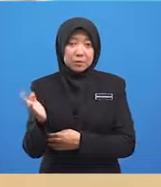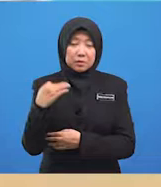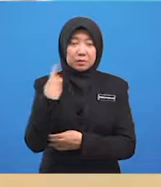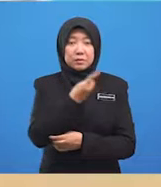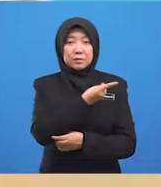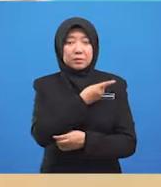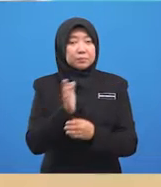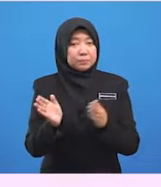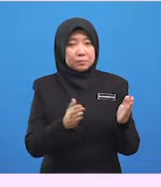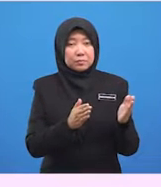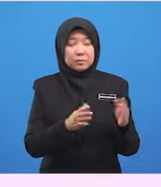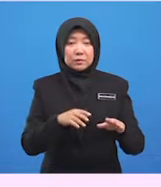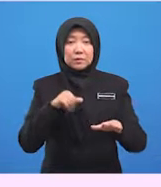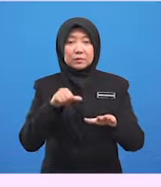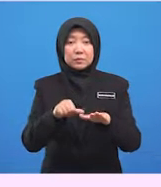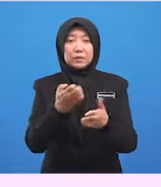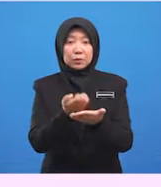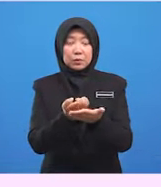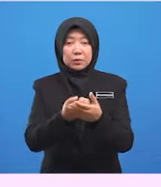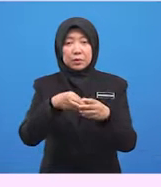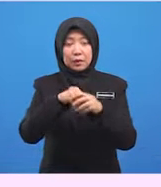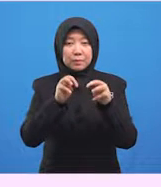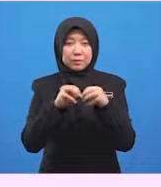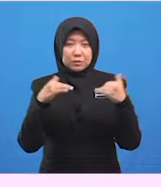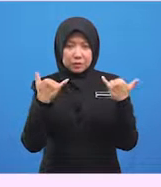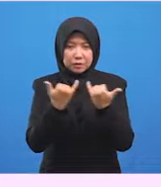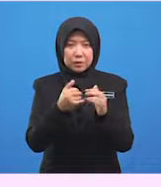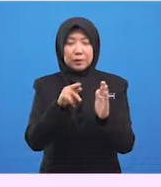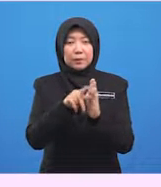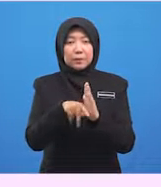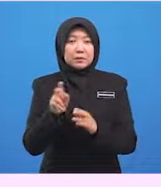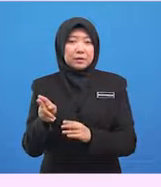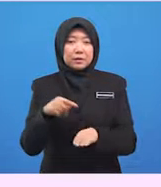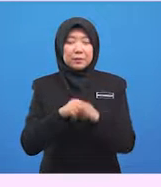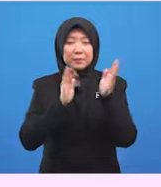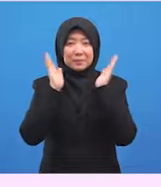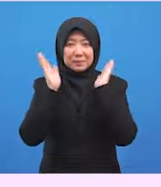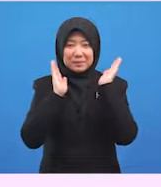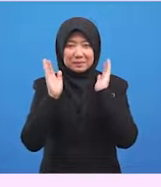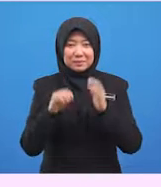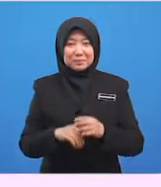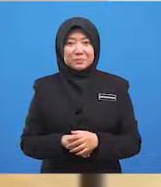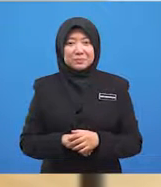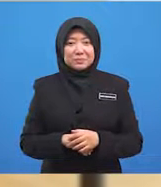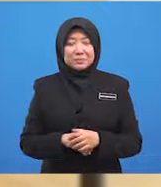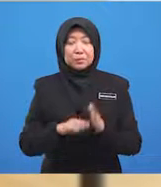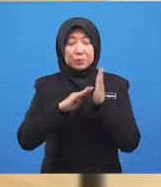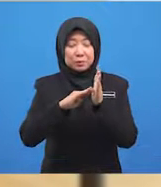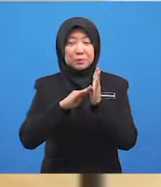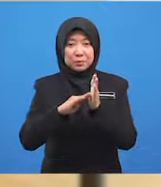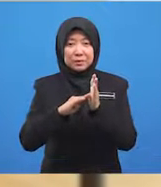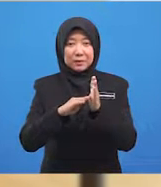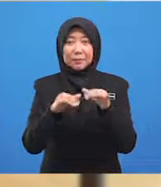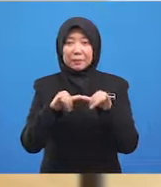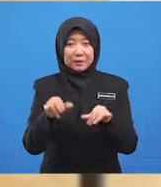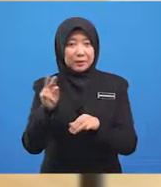beralih pada aspek ekonomi dalam masyarakat prasejarah dimension bukti-bukti